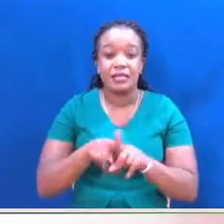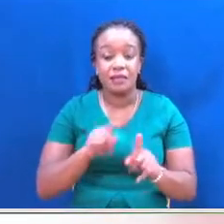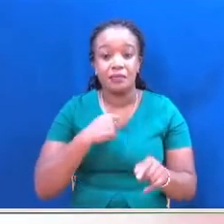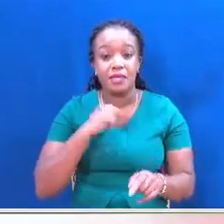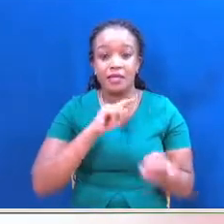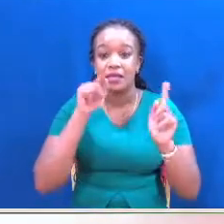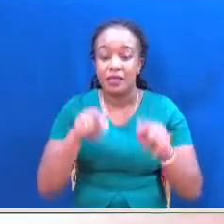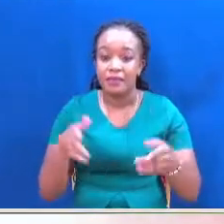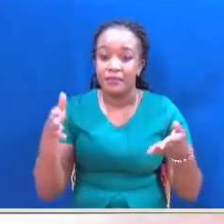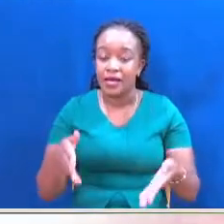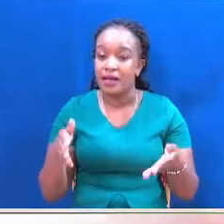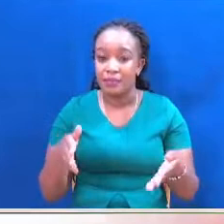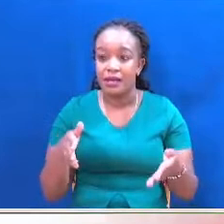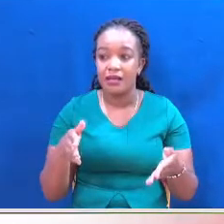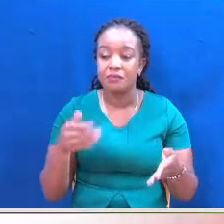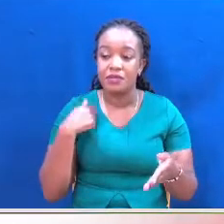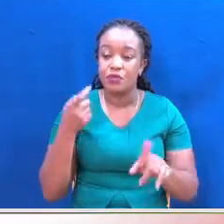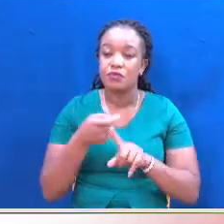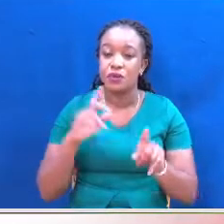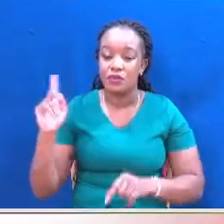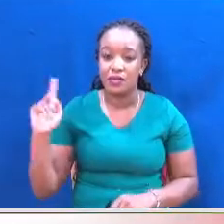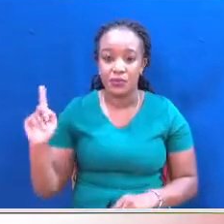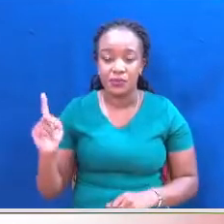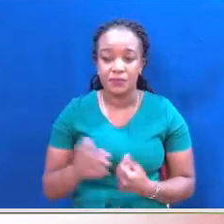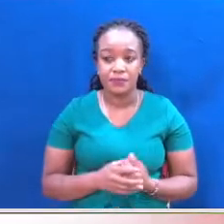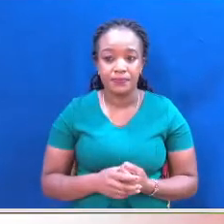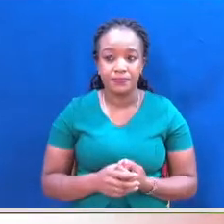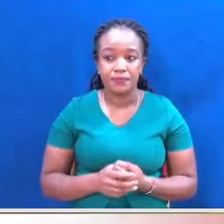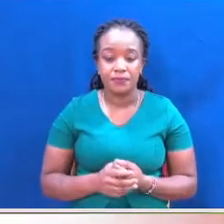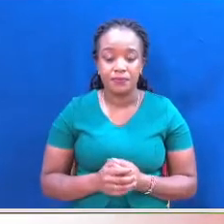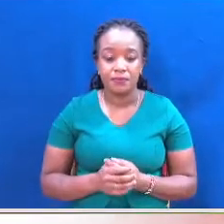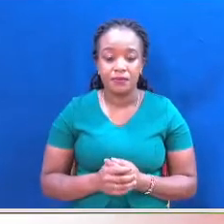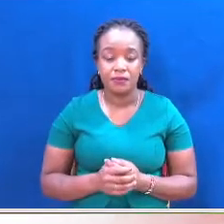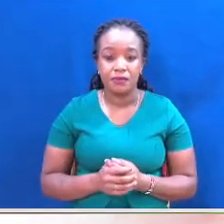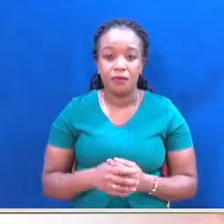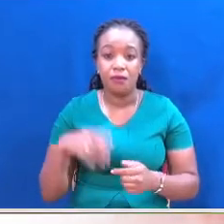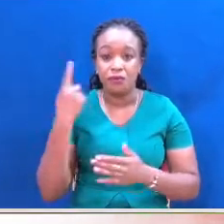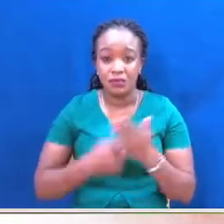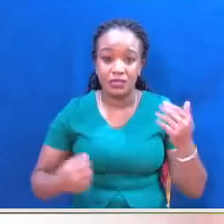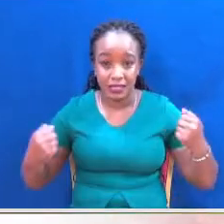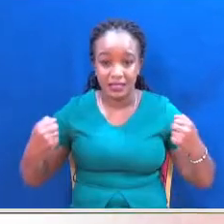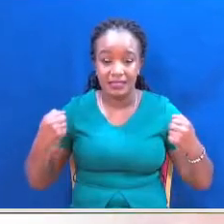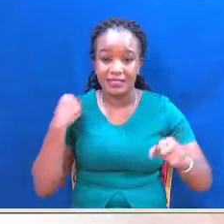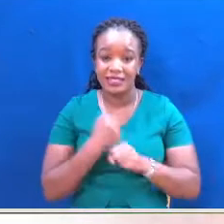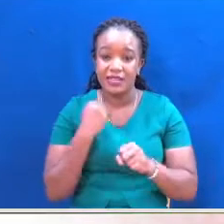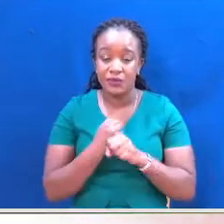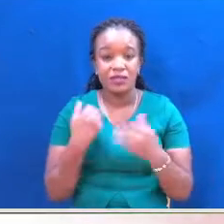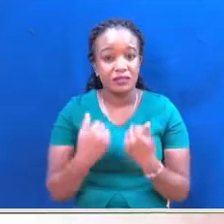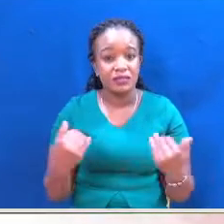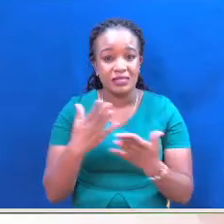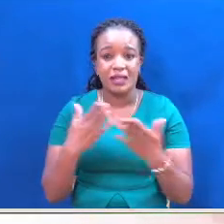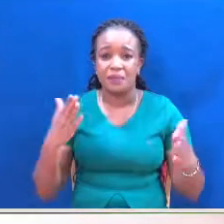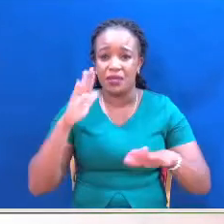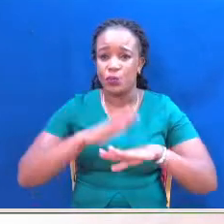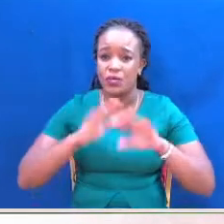hata sijaza, mimi mtoto angu mbado zijachakaa chati chini huu. So kizanga ambayo amefanyia mtoto, kizanga ambayo hatuchafuraje kama